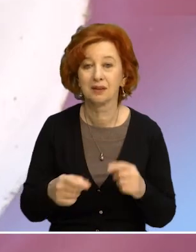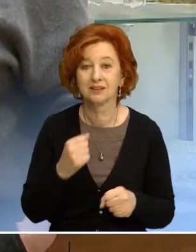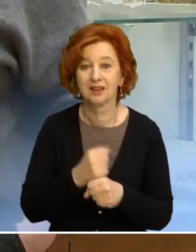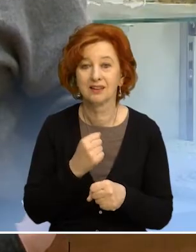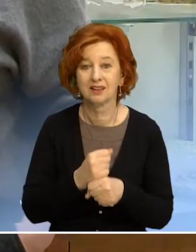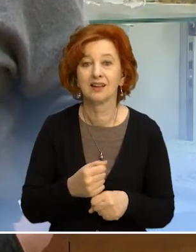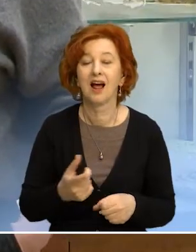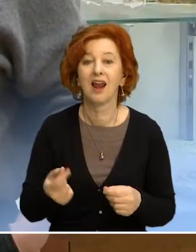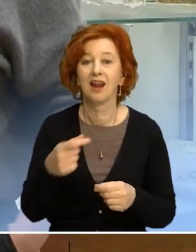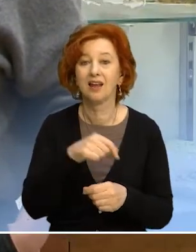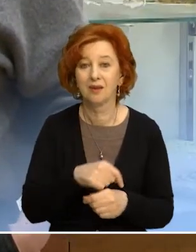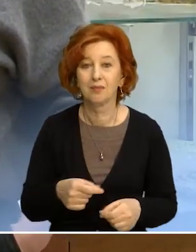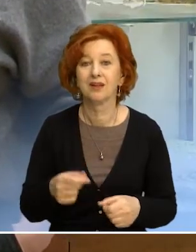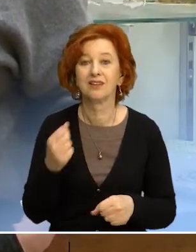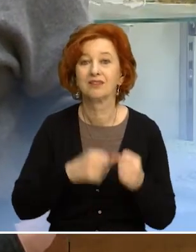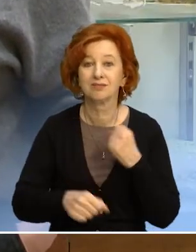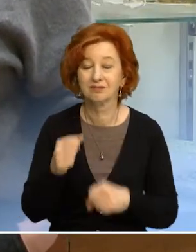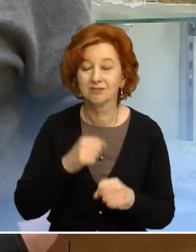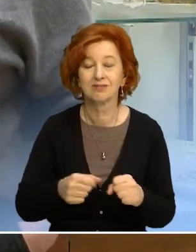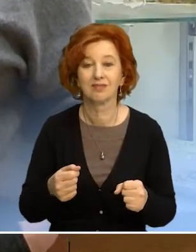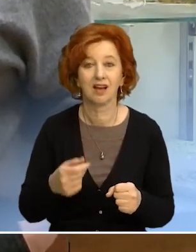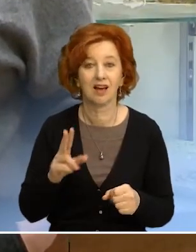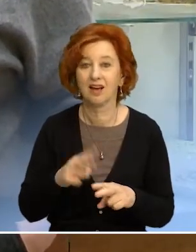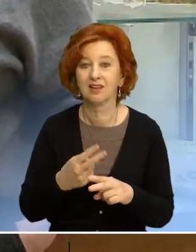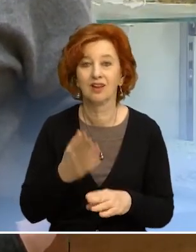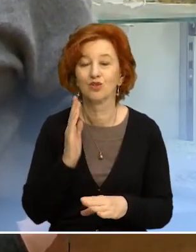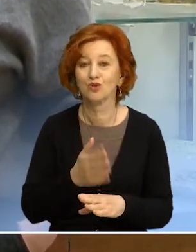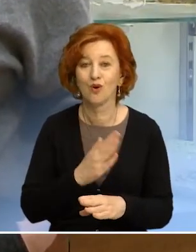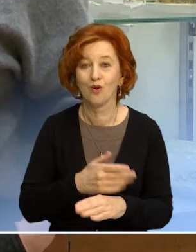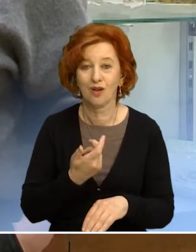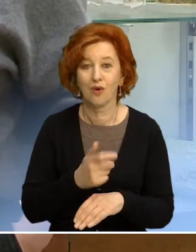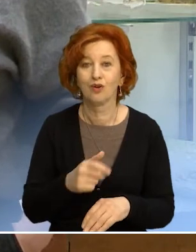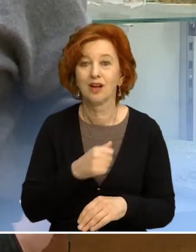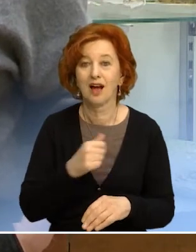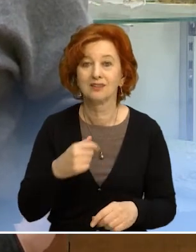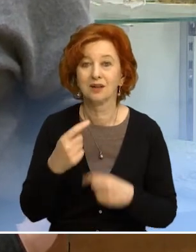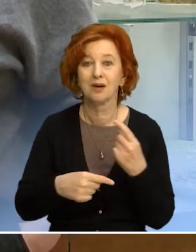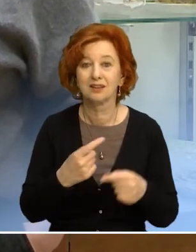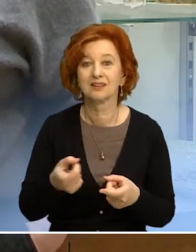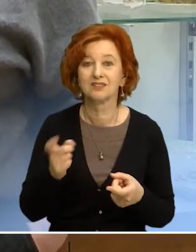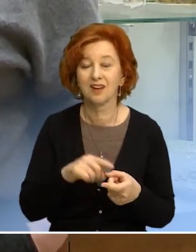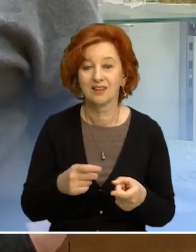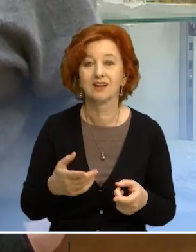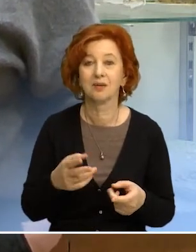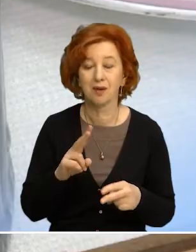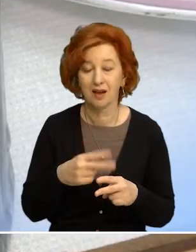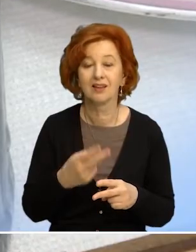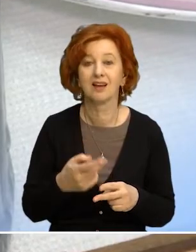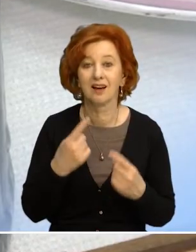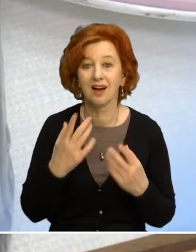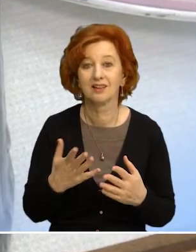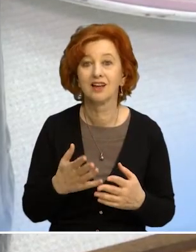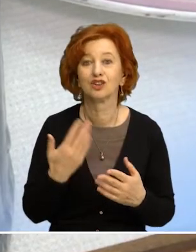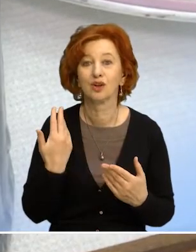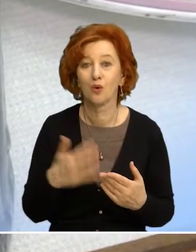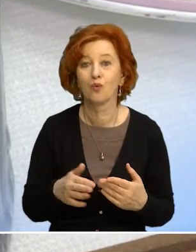быстро, потому что вылепить, как красиво лепят сейчас, а сама традиция, связанная с гаданием, это святки. Мы